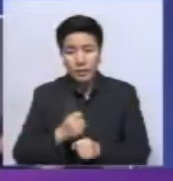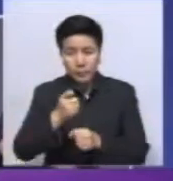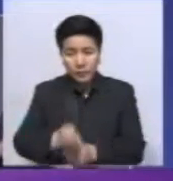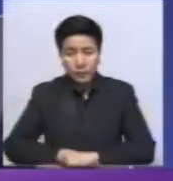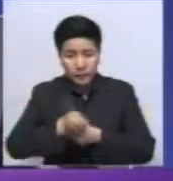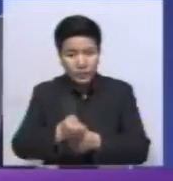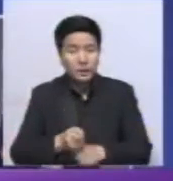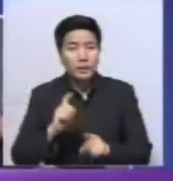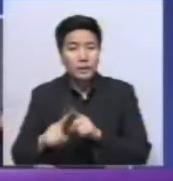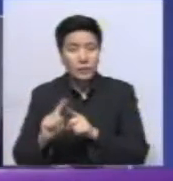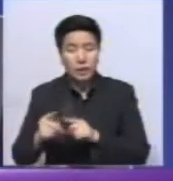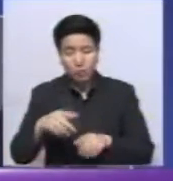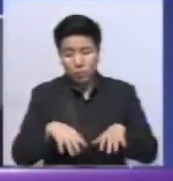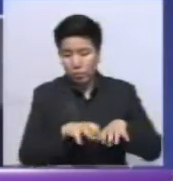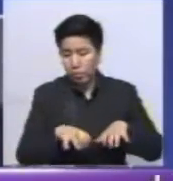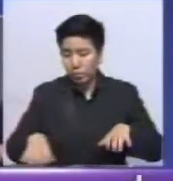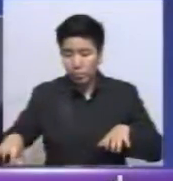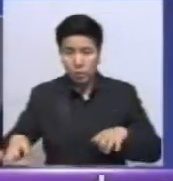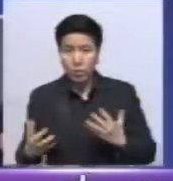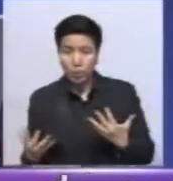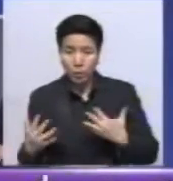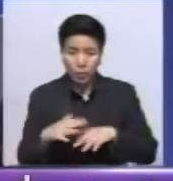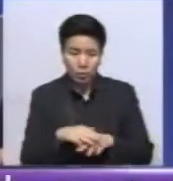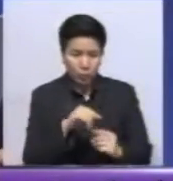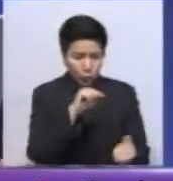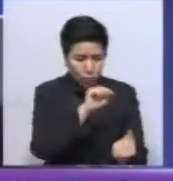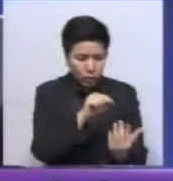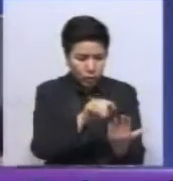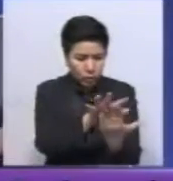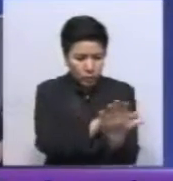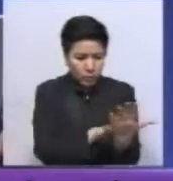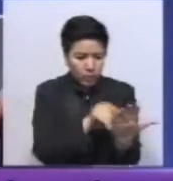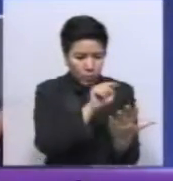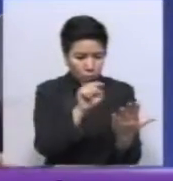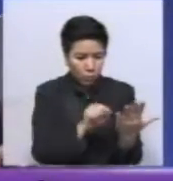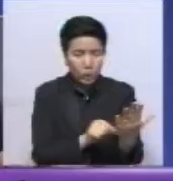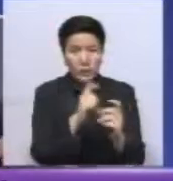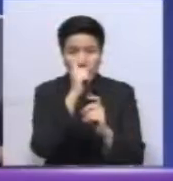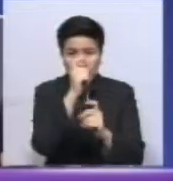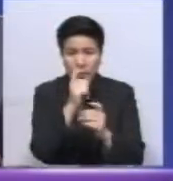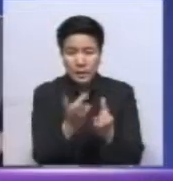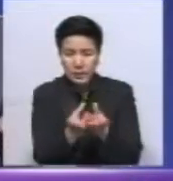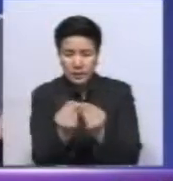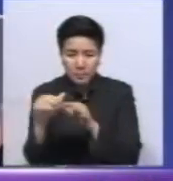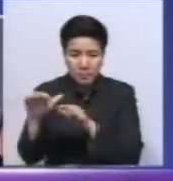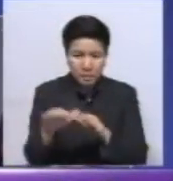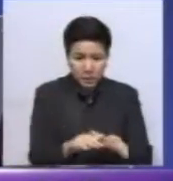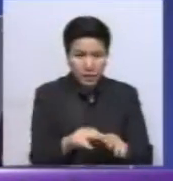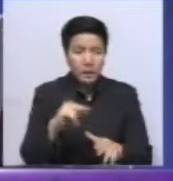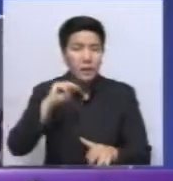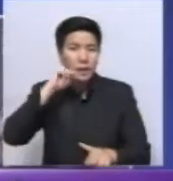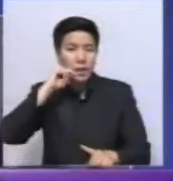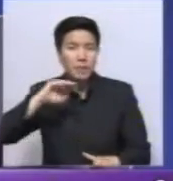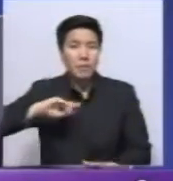นต้นในการดำเนินการร่วมกันประเมินจุดเสี่ยงและแจ้งเตือนภัยจากน้ำหลากดินโคลนถล่มคลื่นลมทะเล